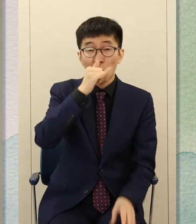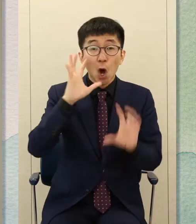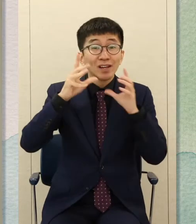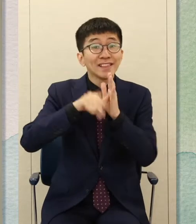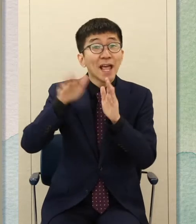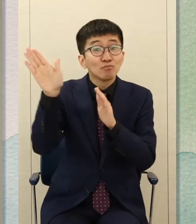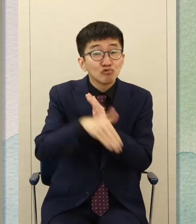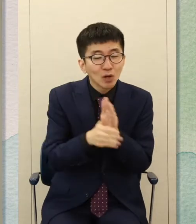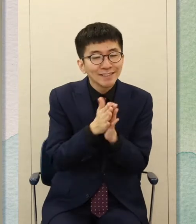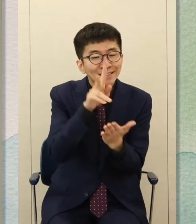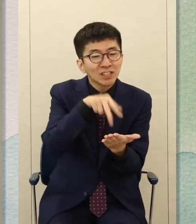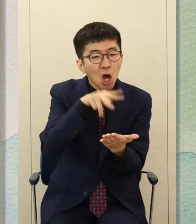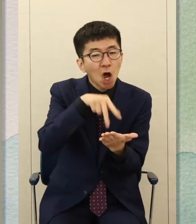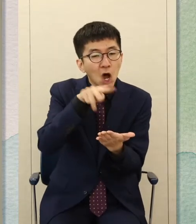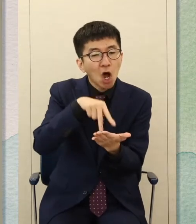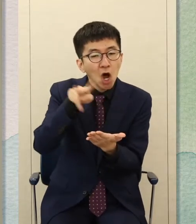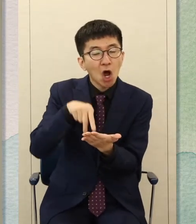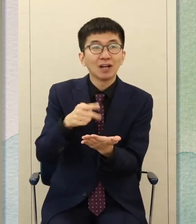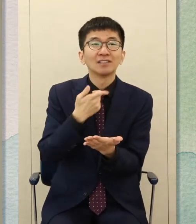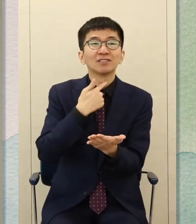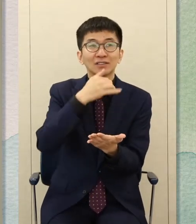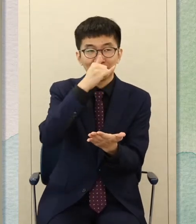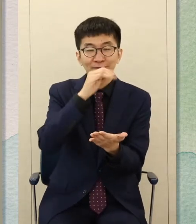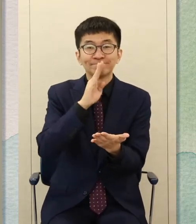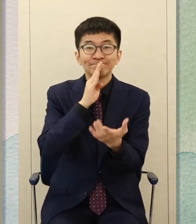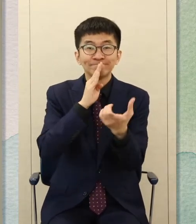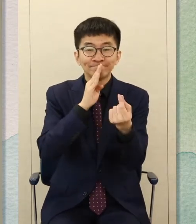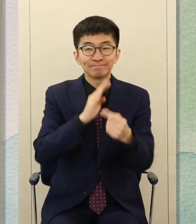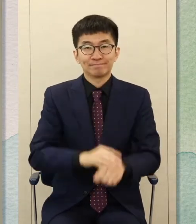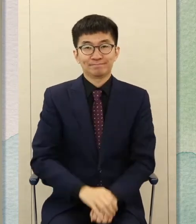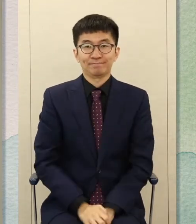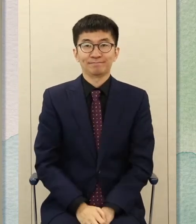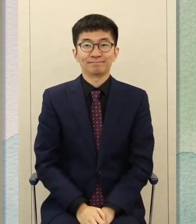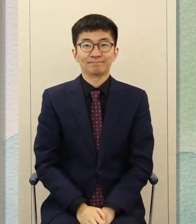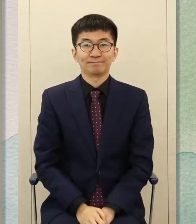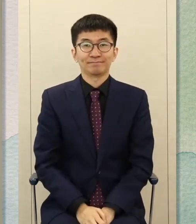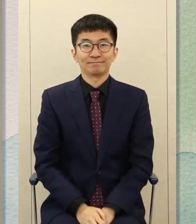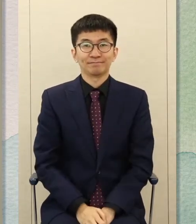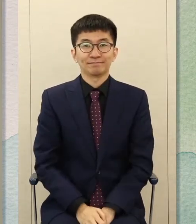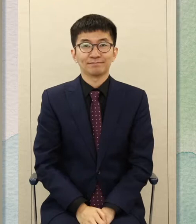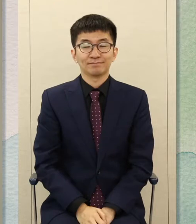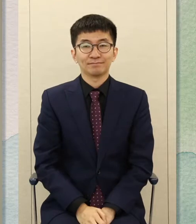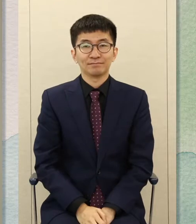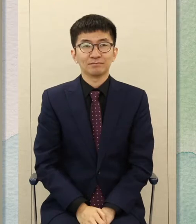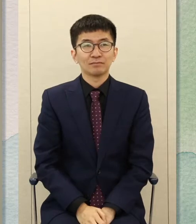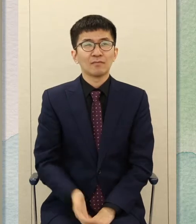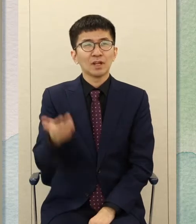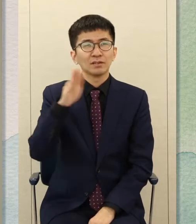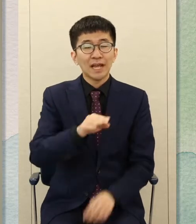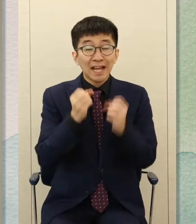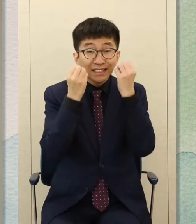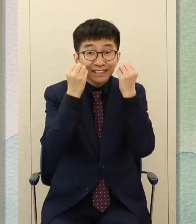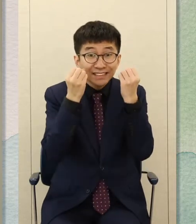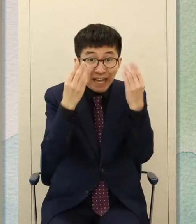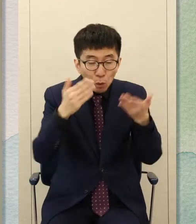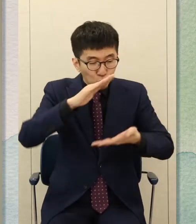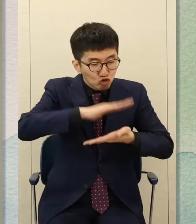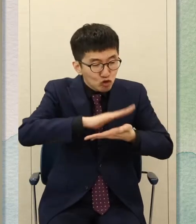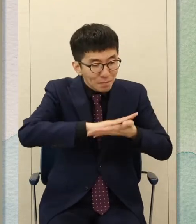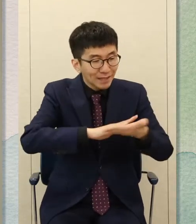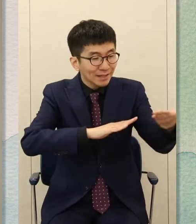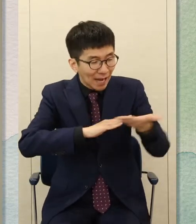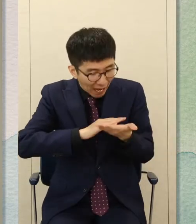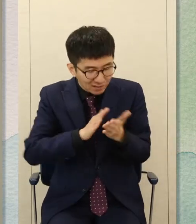때부터 지금까지 계속 독자였고, 예, 독자로 앞으로 살아갔다, 이런 분들. 근데 새 책을 꾸준히 읽어야